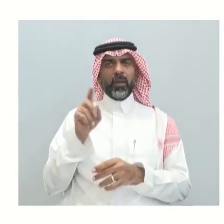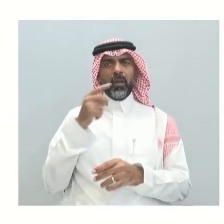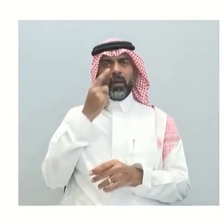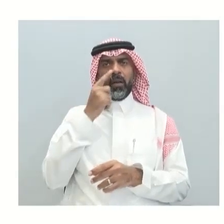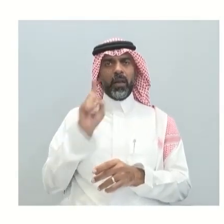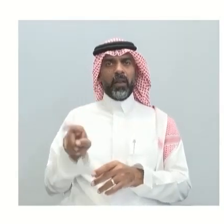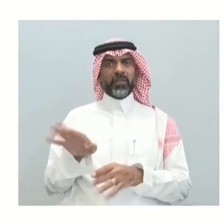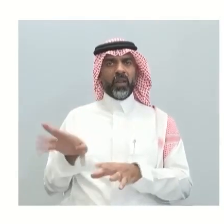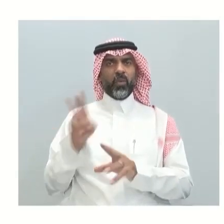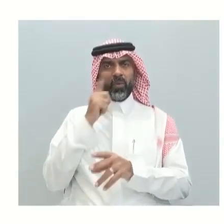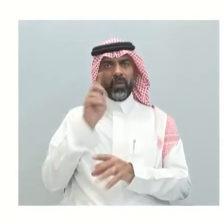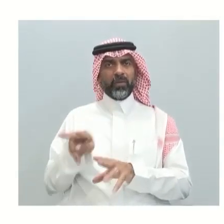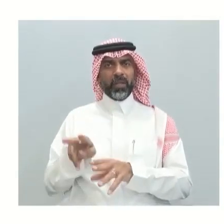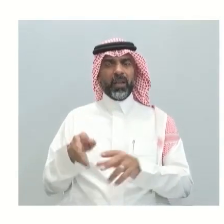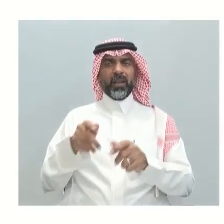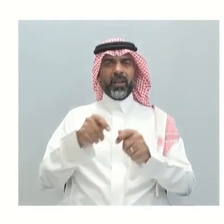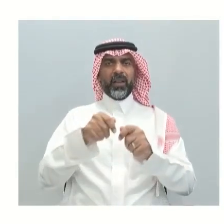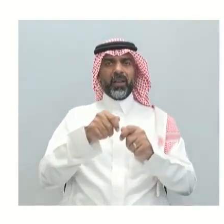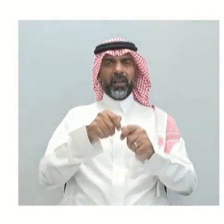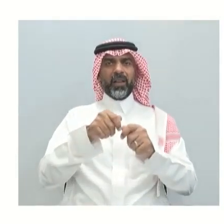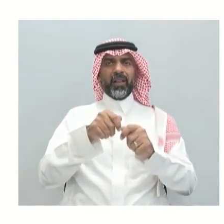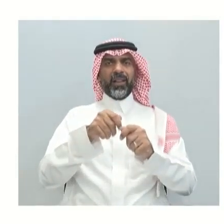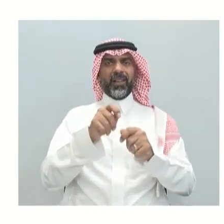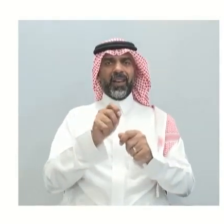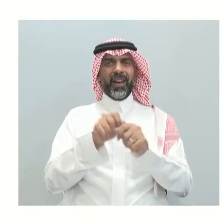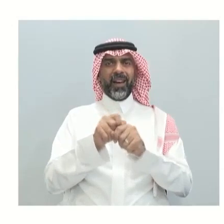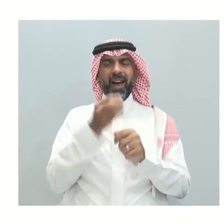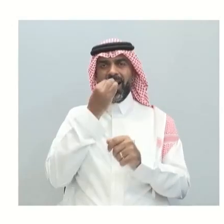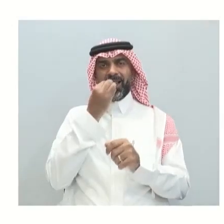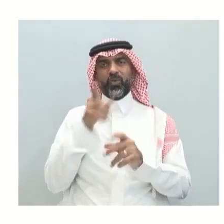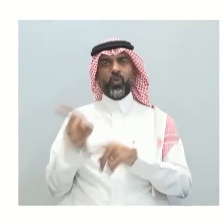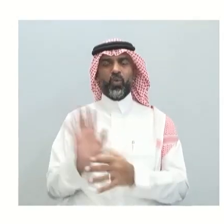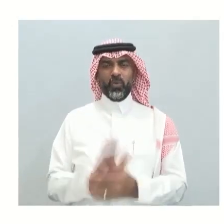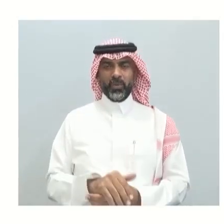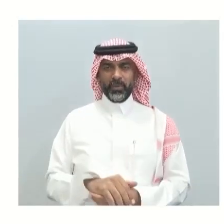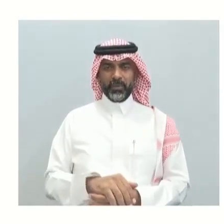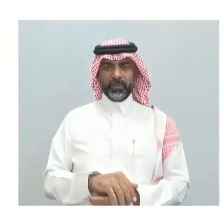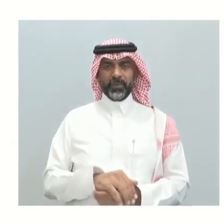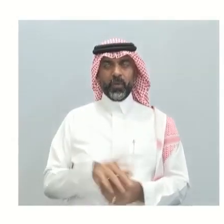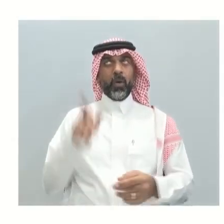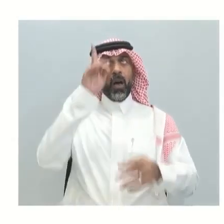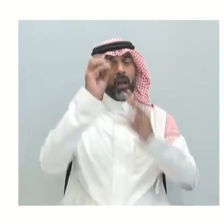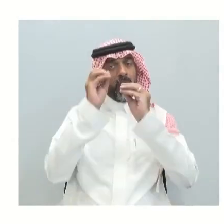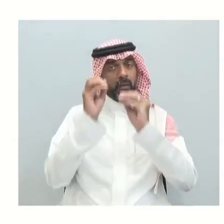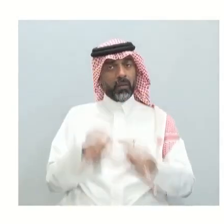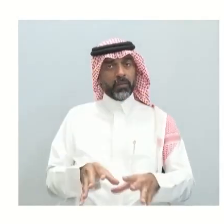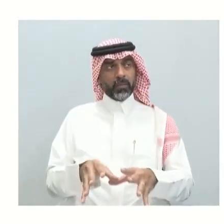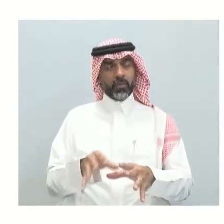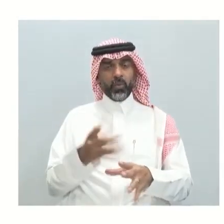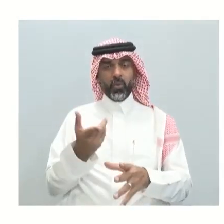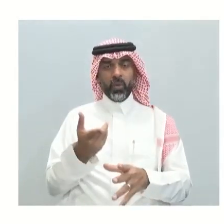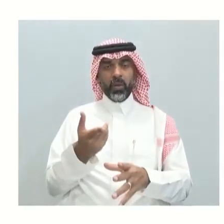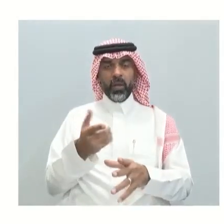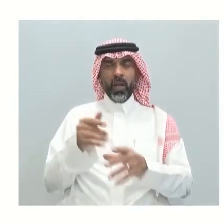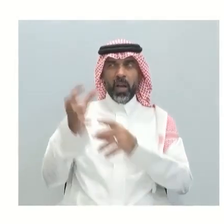المخلوقات الاخرى يظهر معنا في الشق الاول ذاتيه التغذي هذه المخلوقات مكنها الله سبحانه وتعالى من الحصول على الطاقه من ضوء